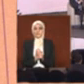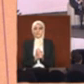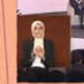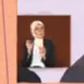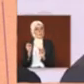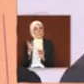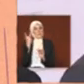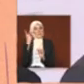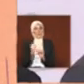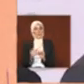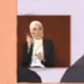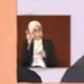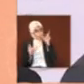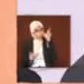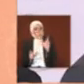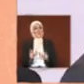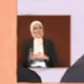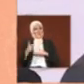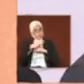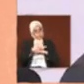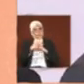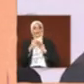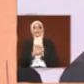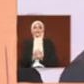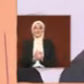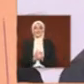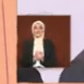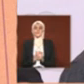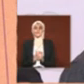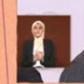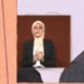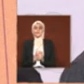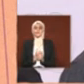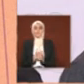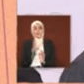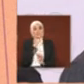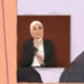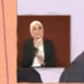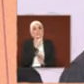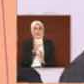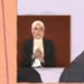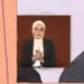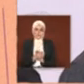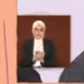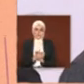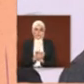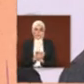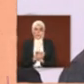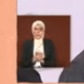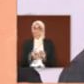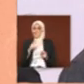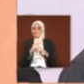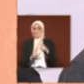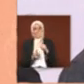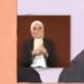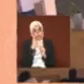يعني ممكن يكون في زملاء يختلفوا معي كل واحد شايف ان المحور بتاعه اهم بس انا بتكلم الاسره اللي هي